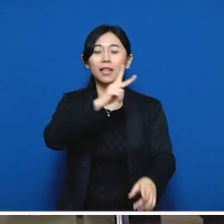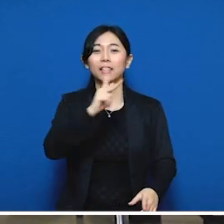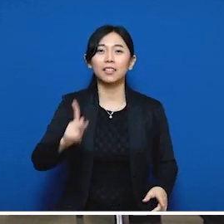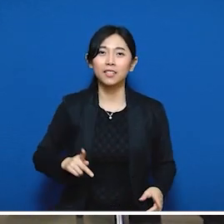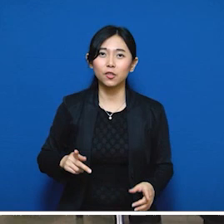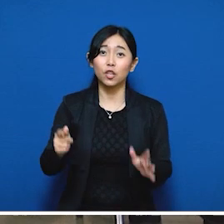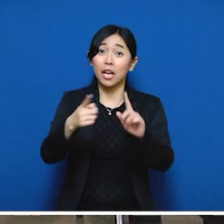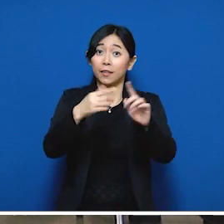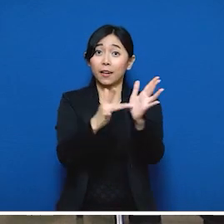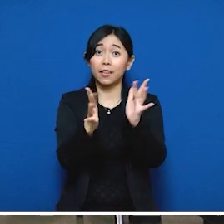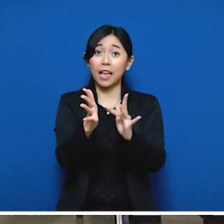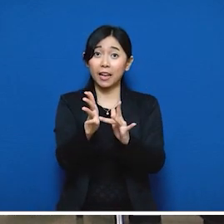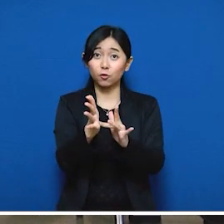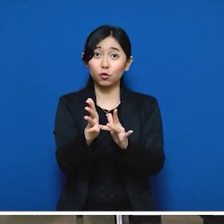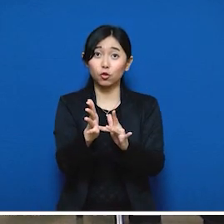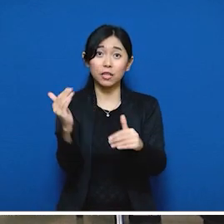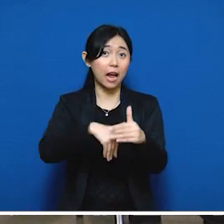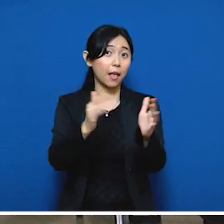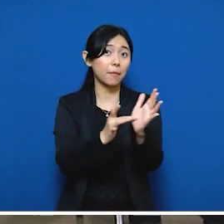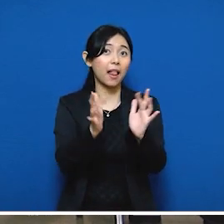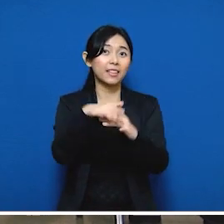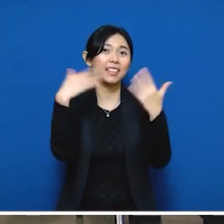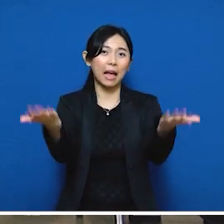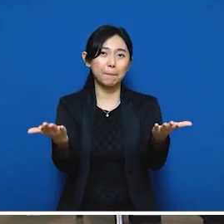Alkitab sebagai sumber utama.